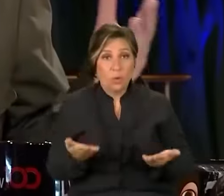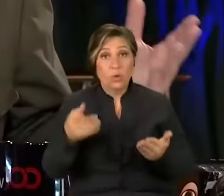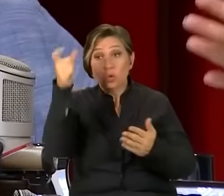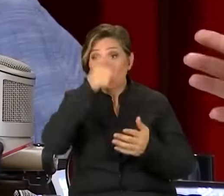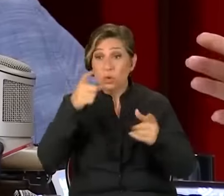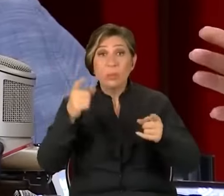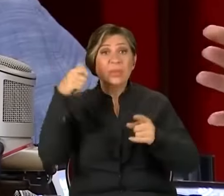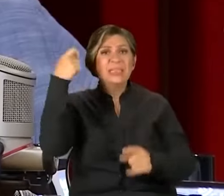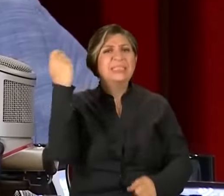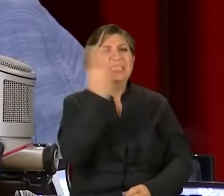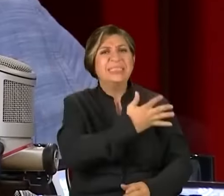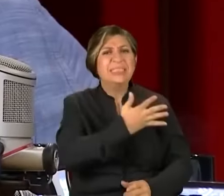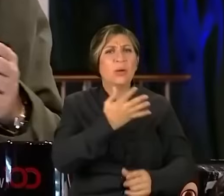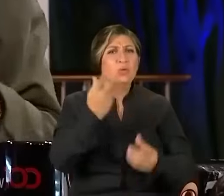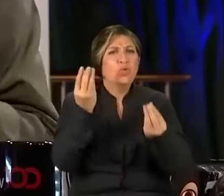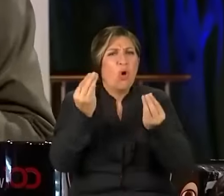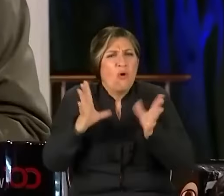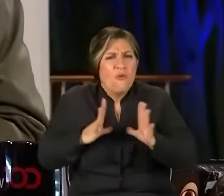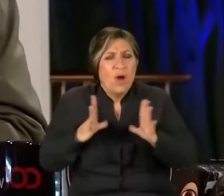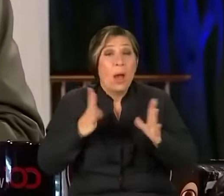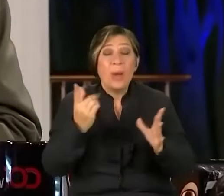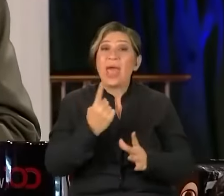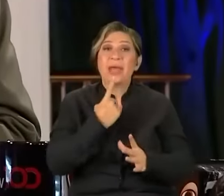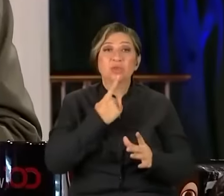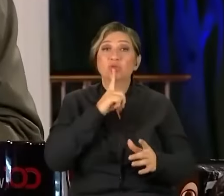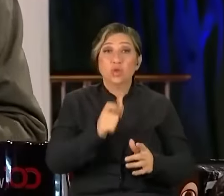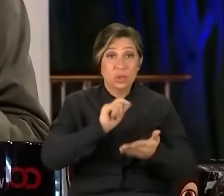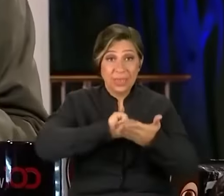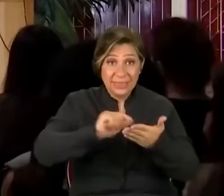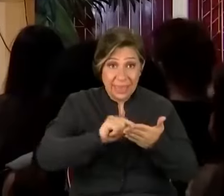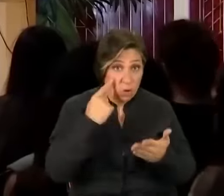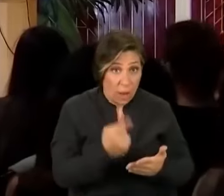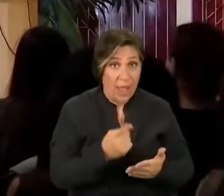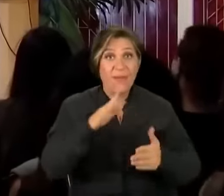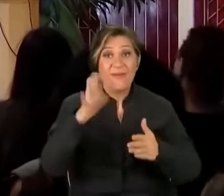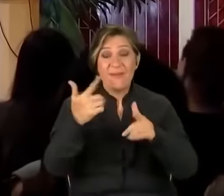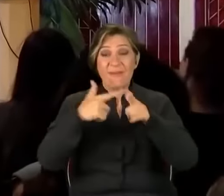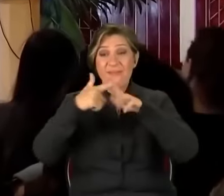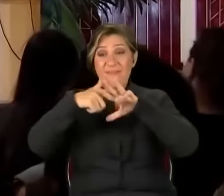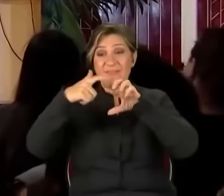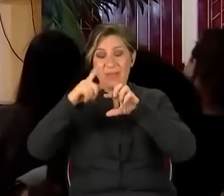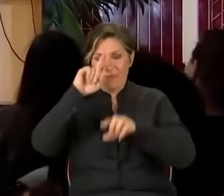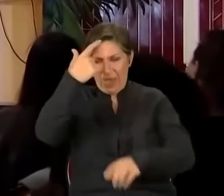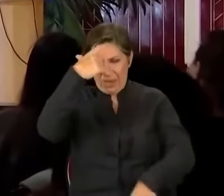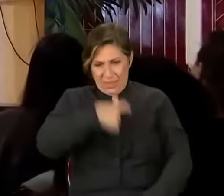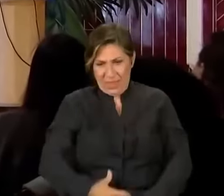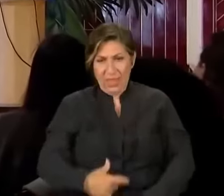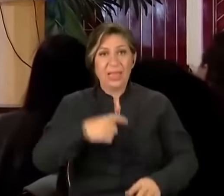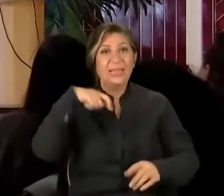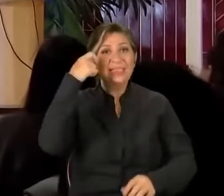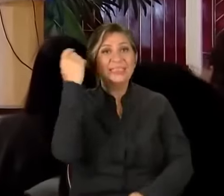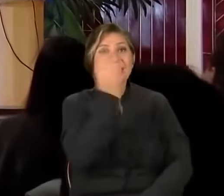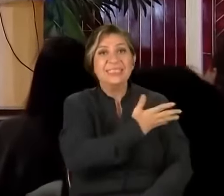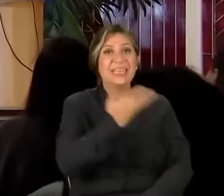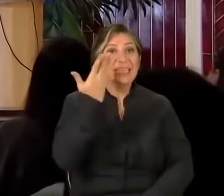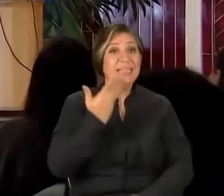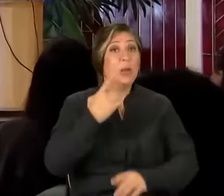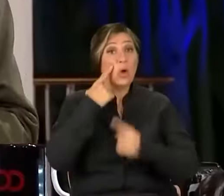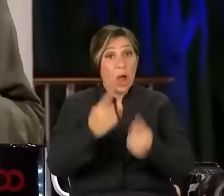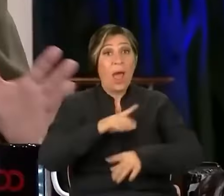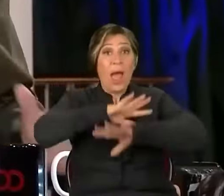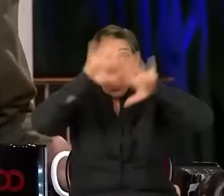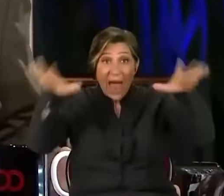bu kadar çok dizi çekiliyor ama Ekşi Sözlük yazarlarına göre ya da Ferdi dizi izleyenlere göre